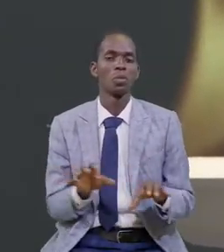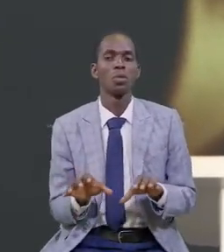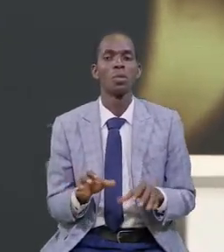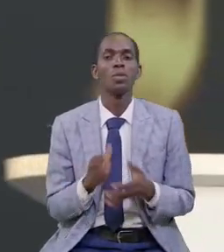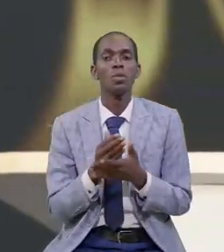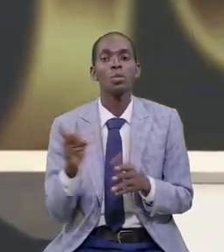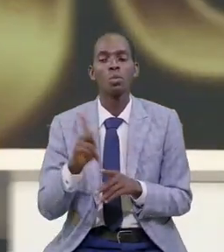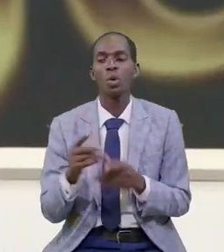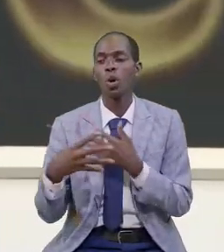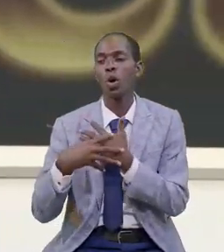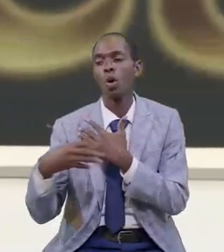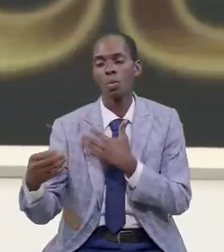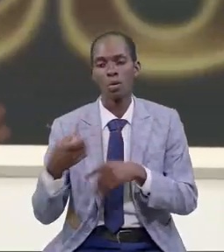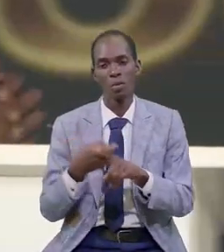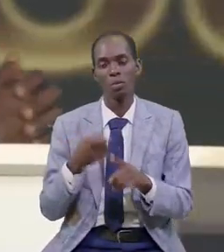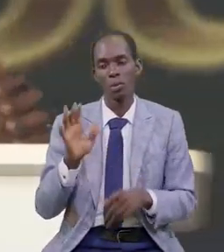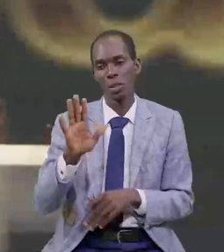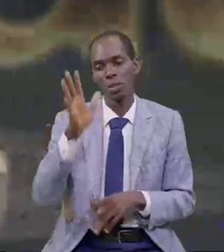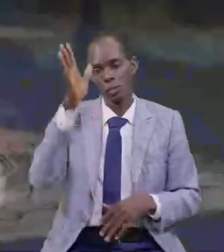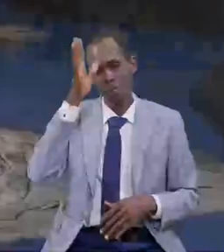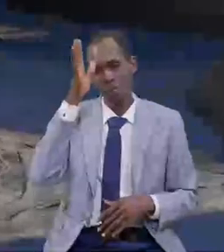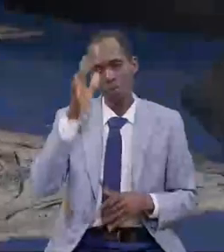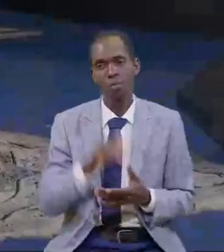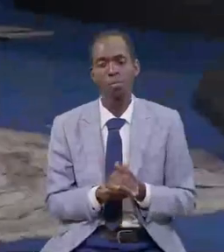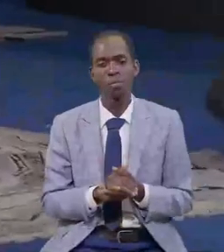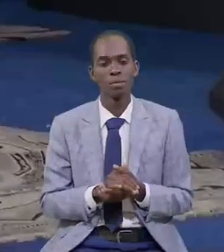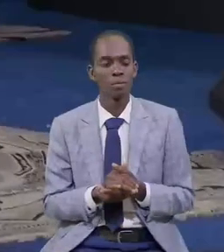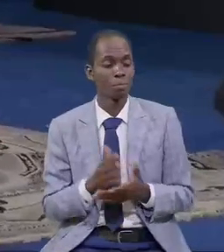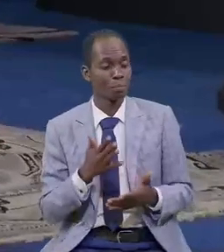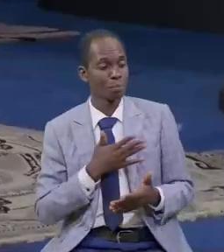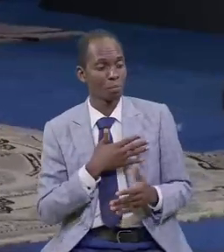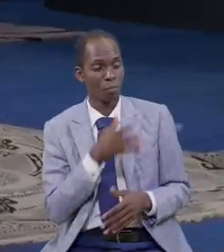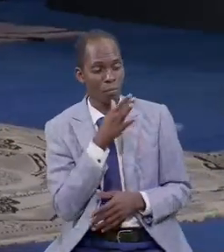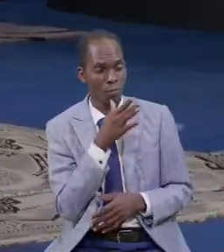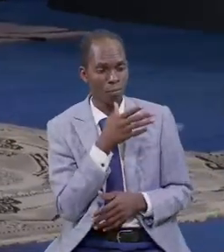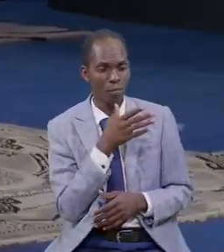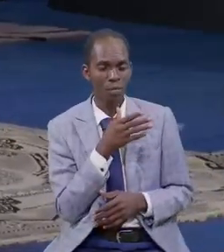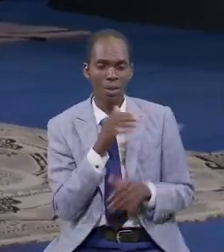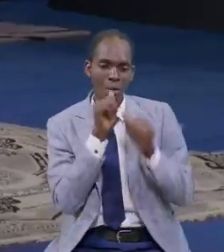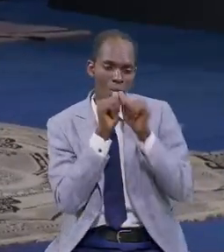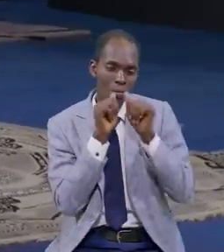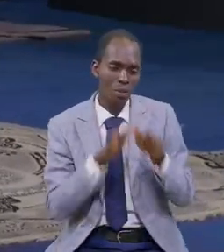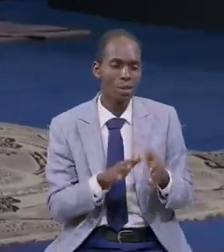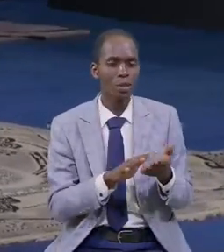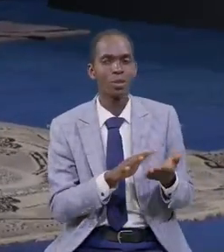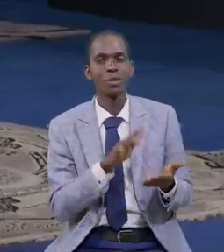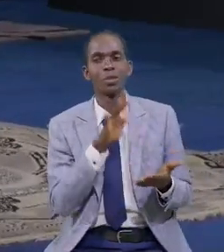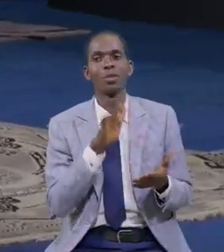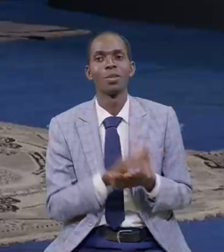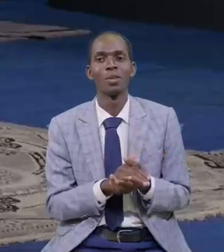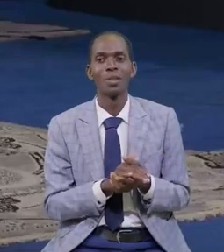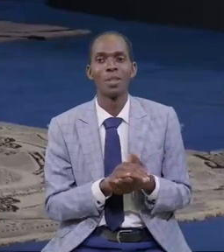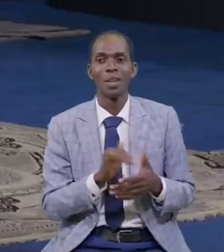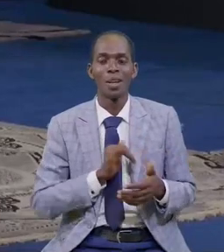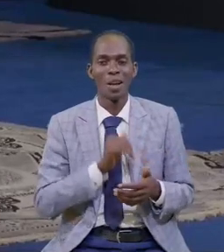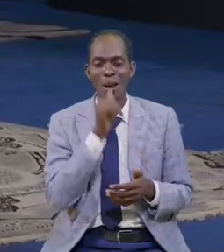qui ont l'esprit de leur père d'autre part ma mère ma mère je